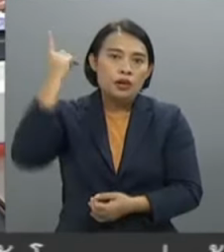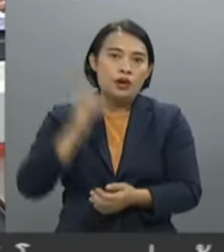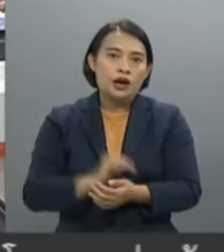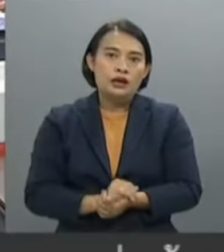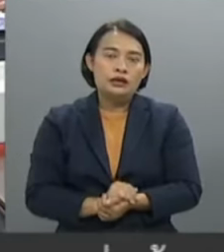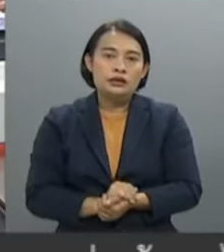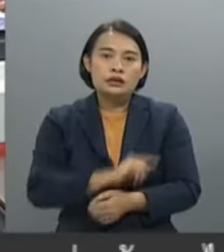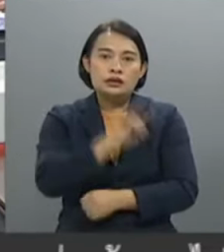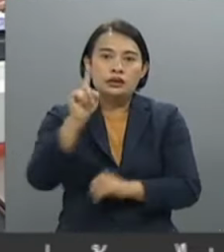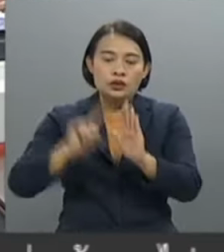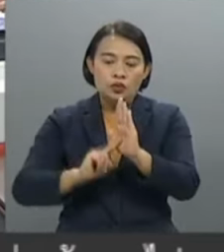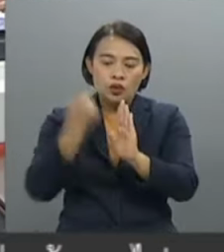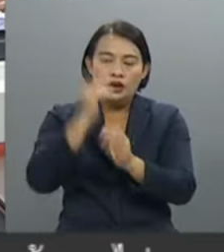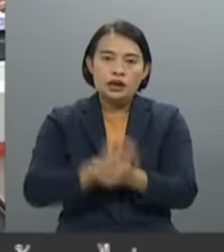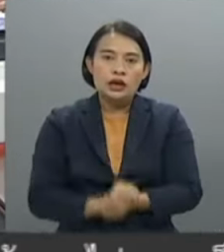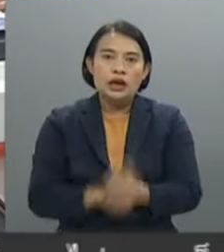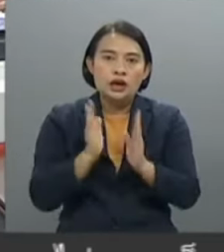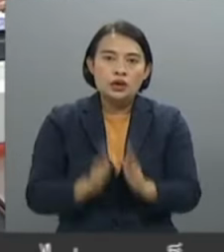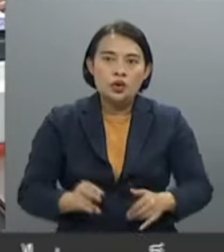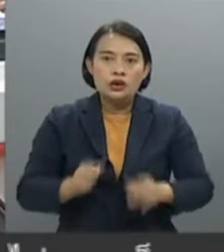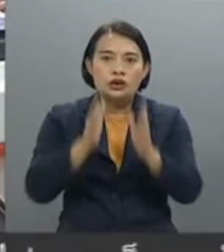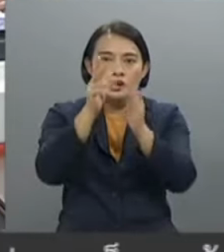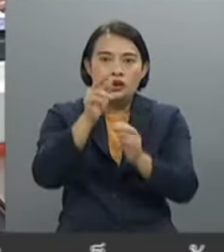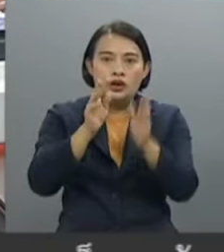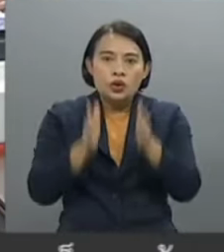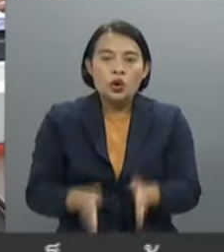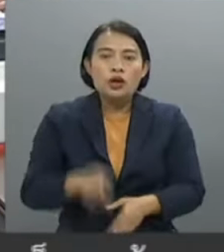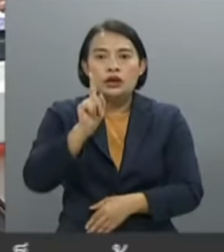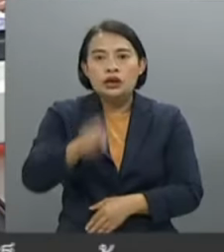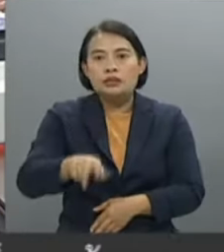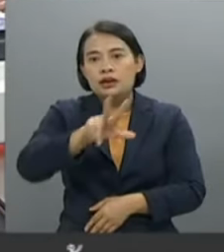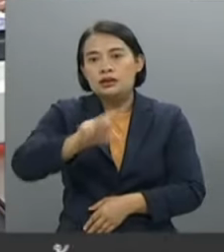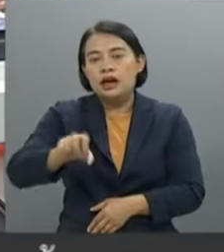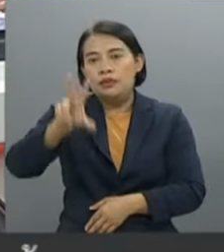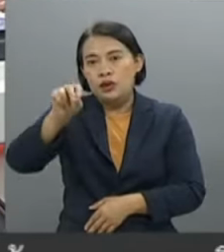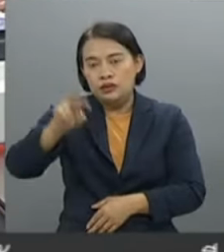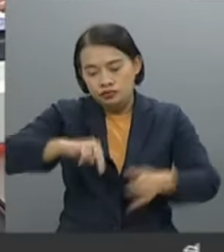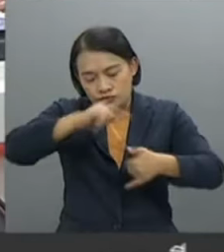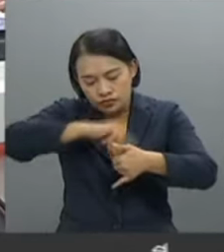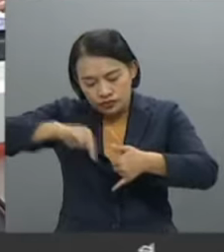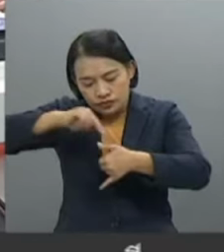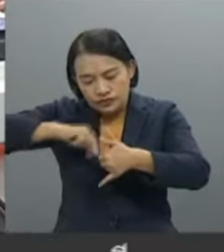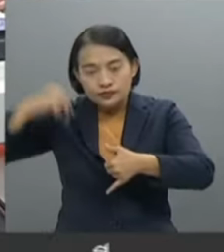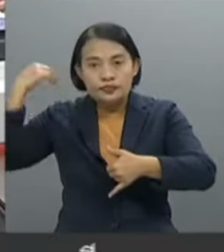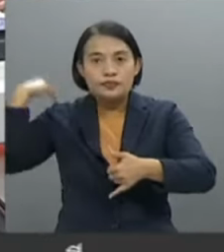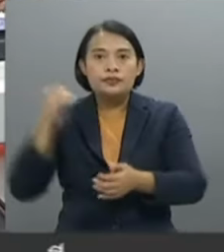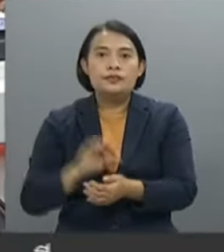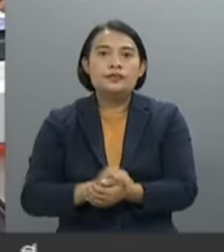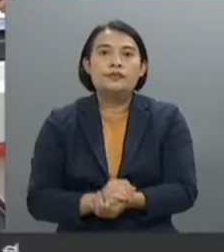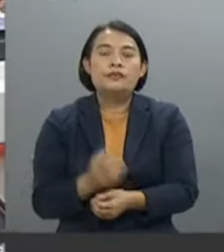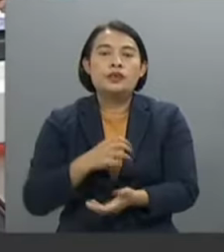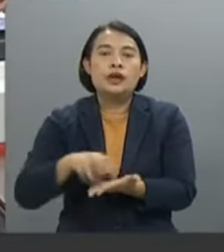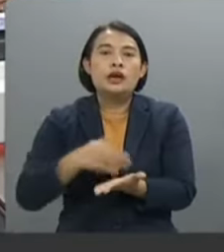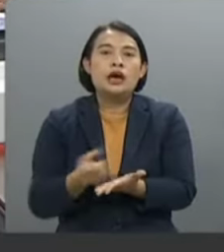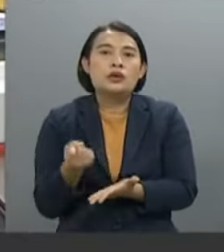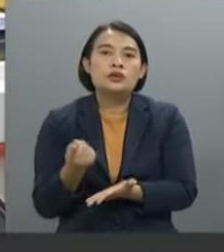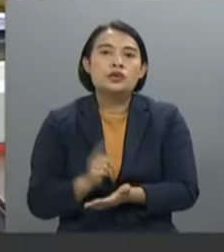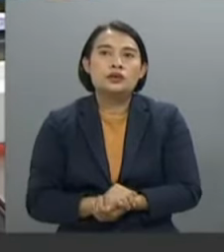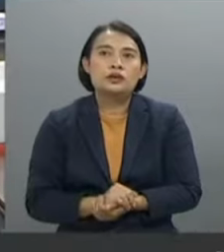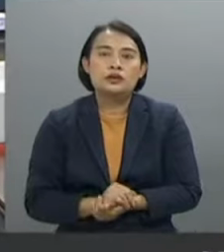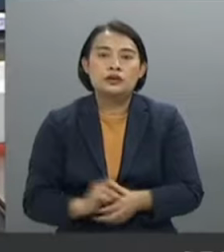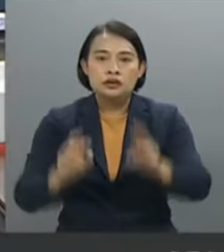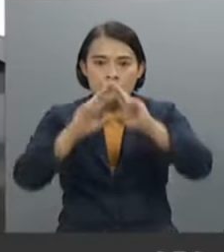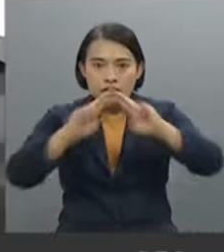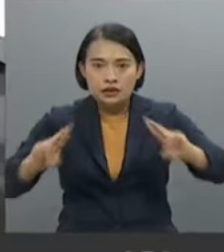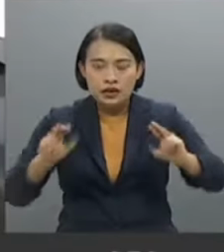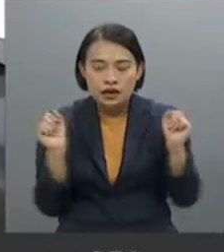วจมากถึง 1,330 คนครับคุณพัทรพรตั้นงามรายงานสดมาจากห้างแพชชั่นช้อปปิ้งเดสติเนชั่นอำเภอเมืองระย